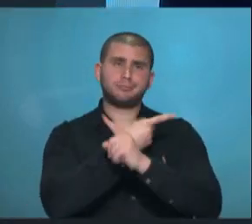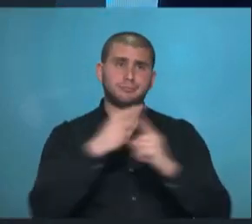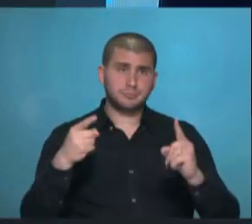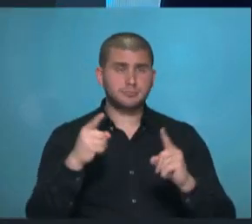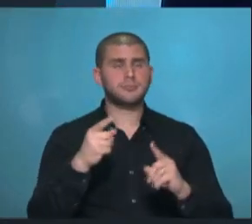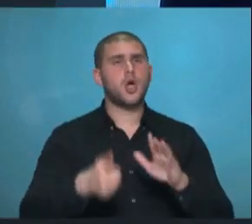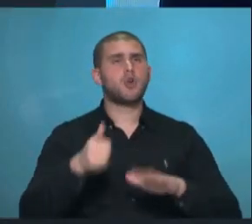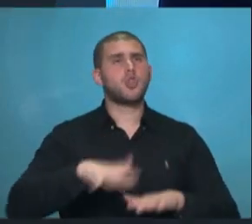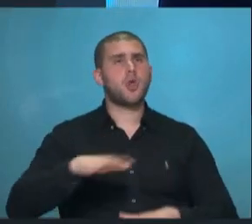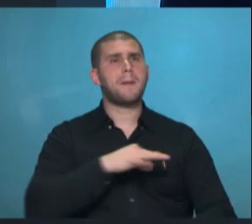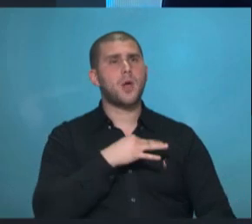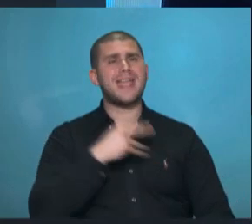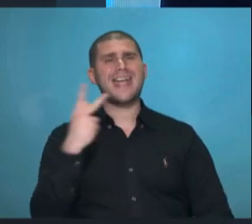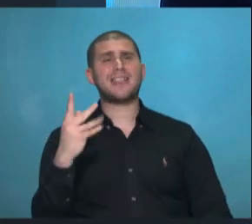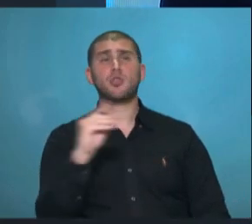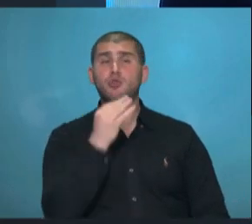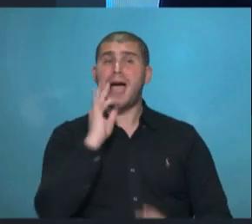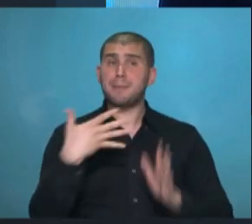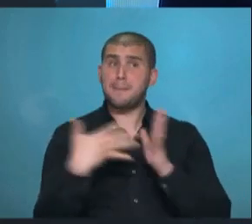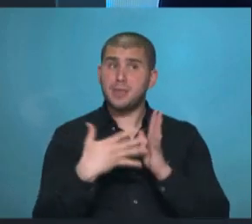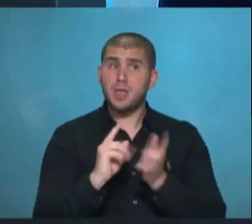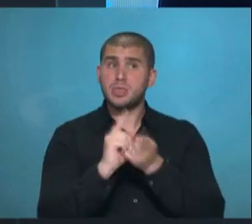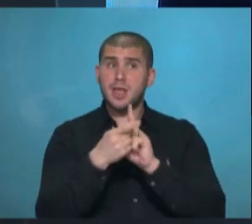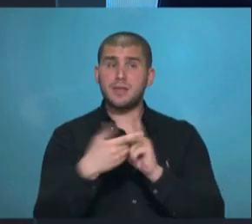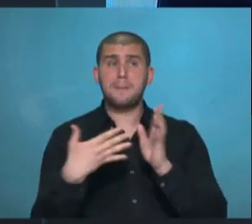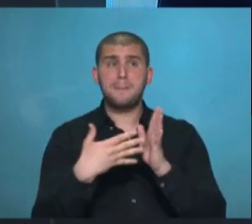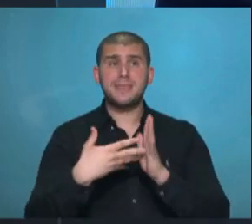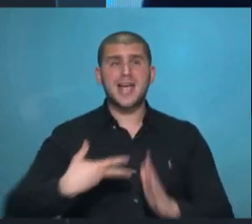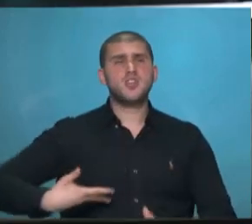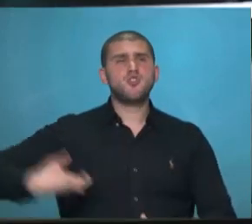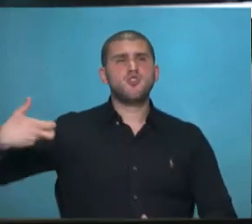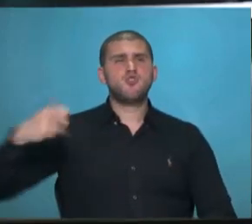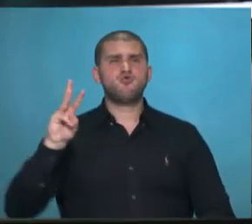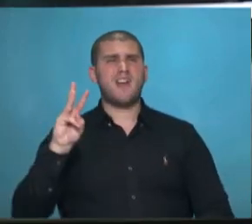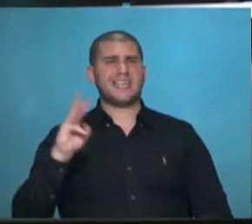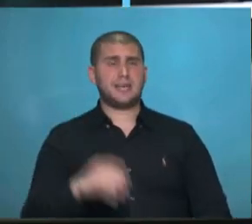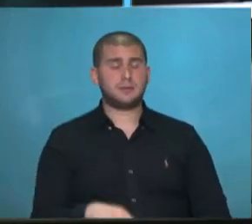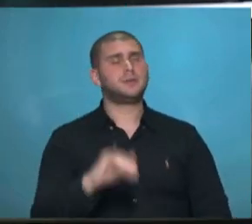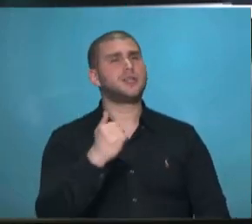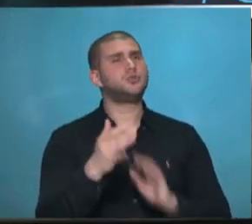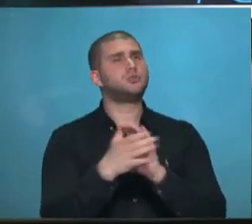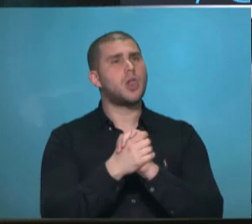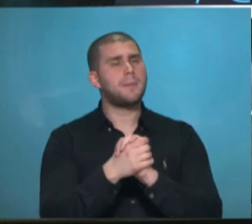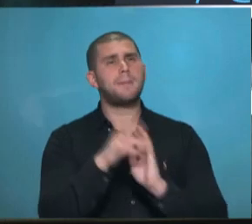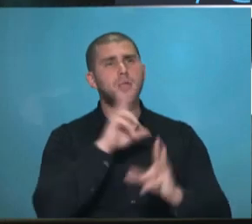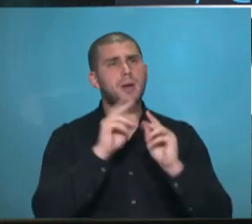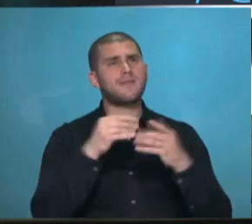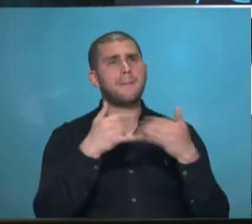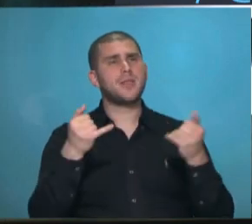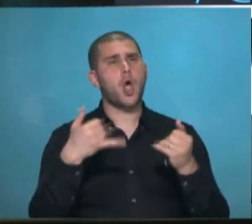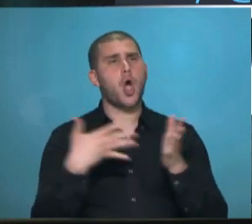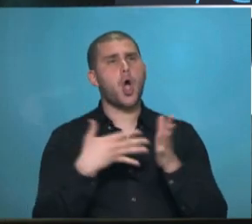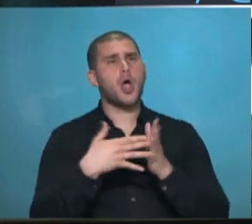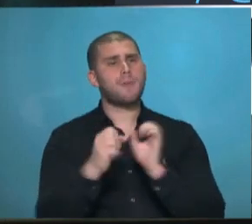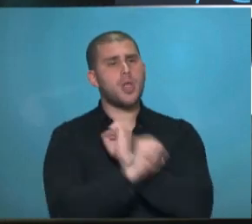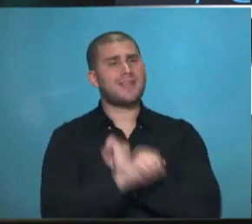תחום הבריאות קטי דור, האם הבדיקה הזאת תחליף את בדיקת מי השפיר? כן, שלום מיכל, מדובר בפיתוח של חוקרים מאוניברסיטת